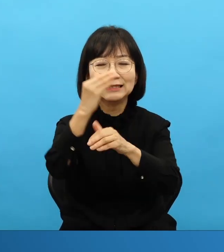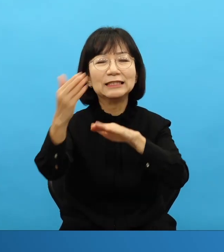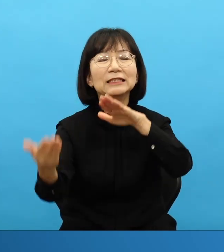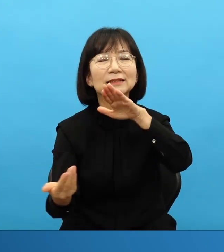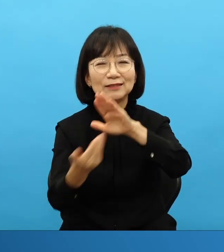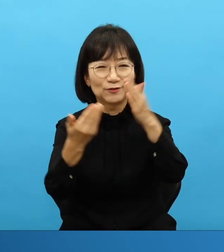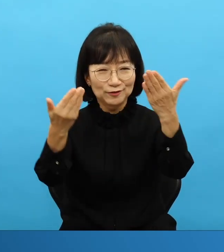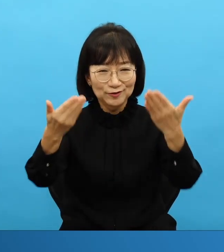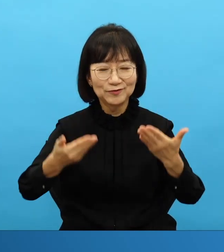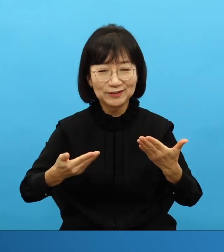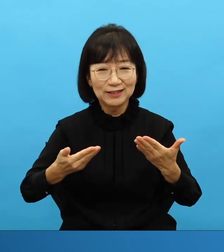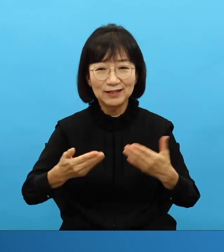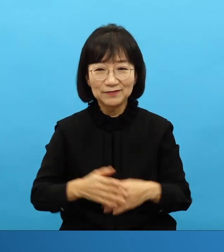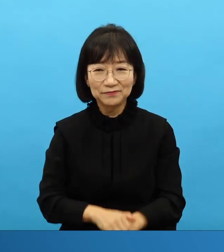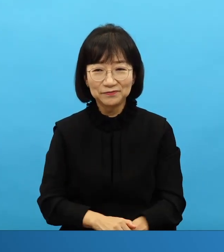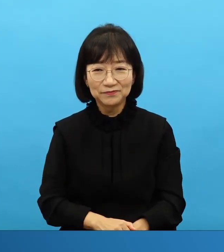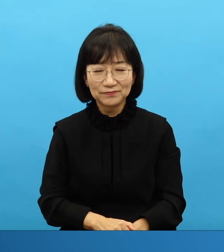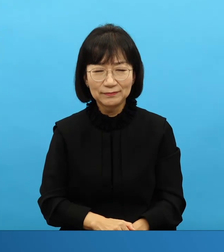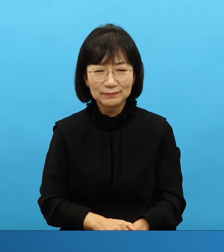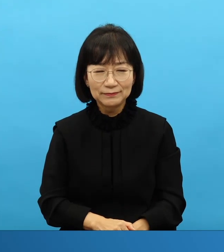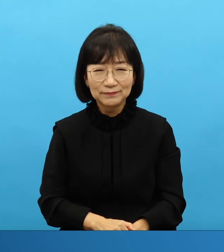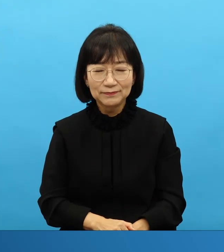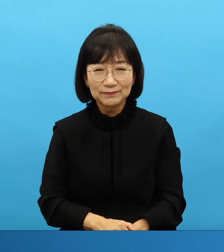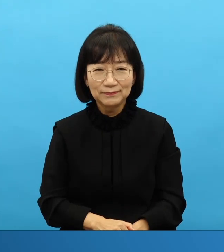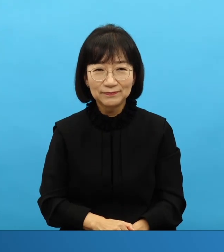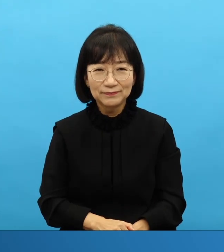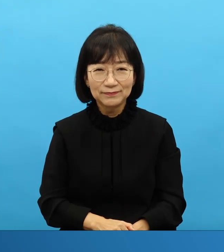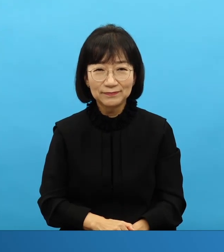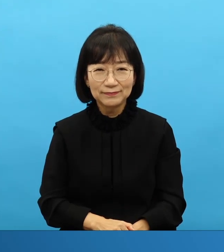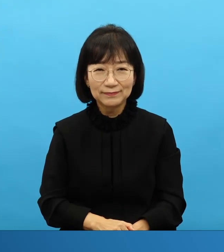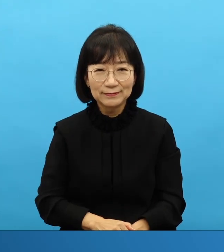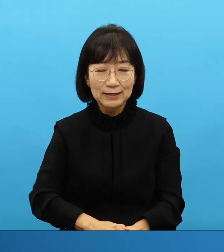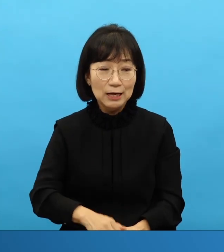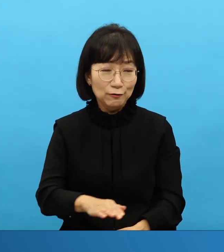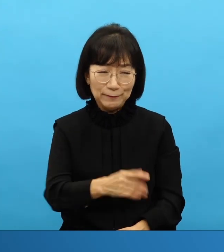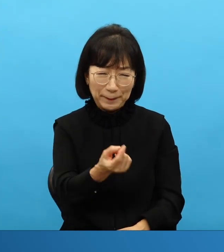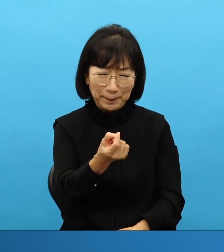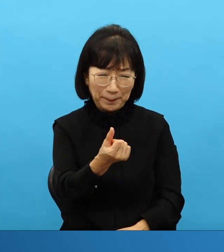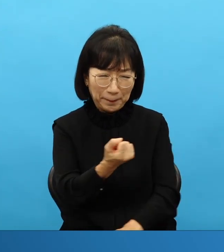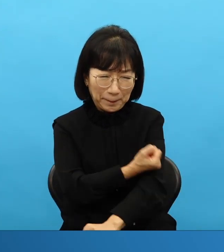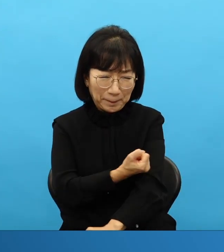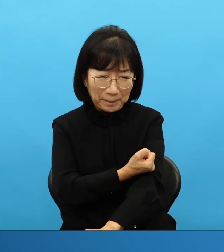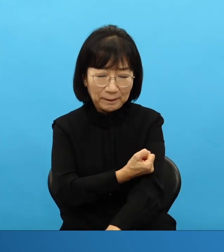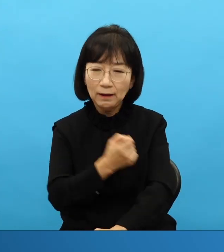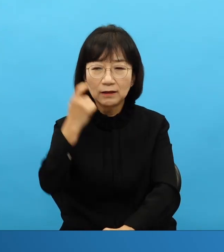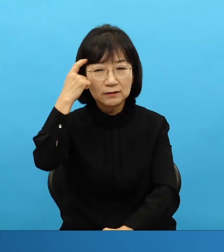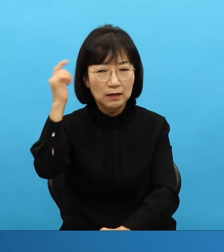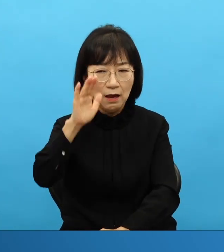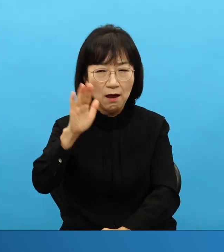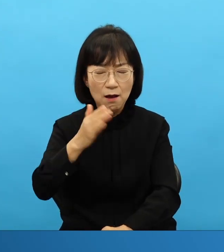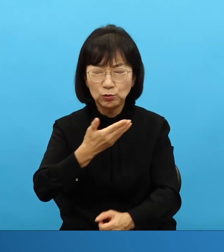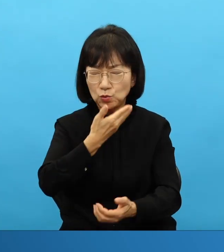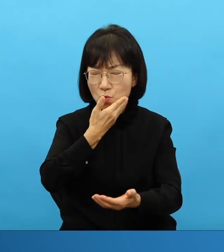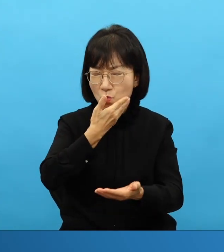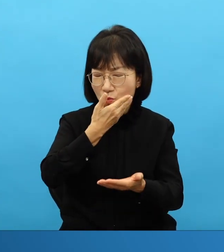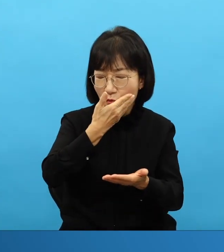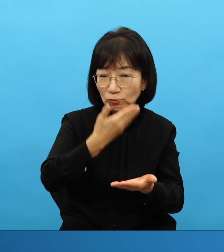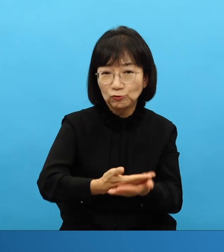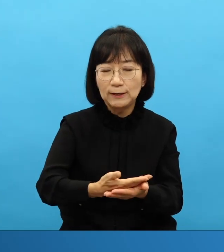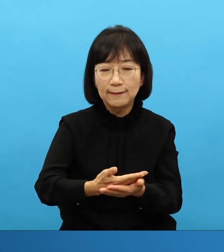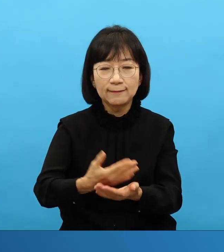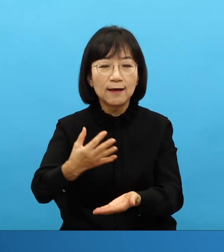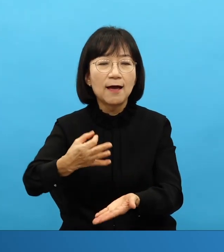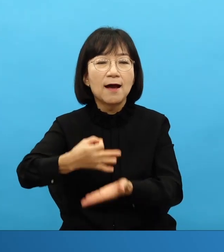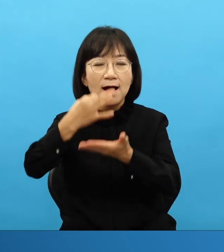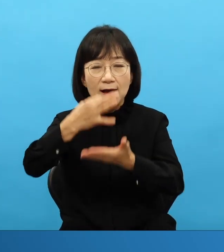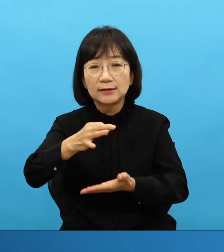작은 헌신입니까? 这个难道是小小的献身吗？ 정말 소중한 헌신이라고 생각합니다. 真的是非常贵重的献身， 가치 있는 헌신이라고 是 생각합니다. 极